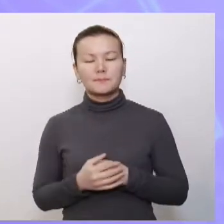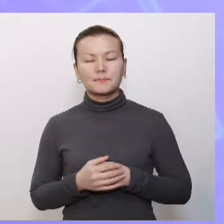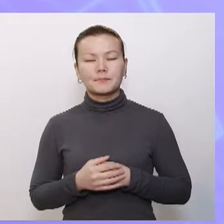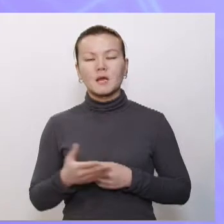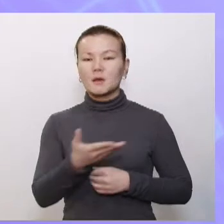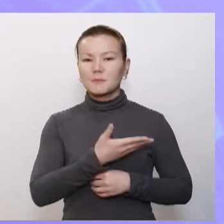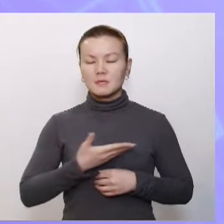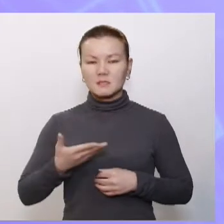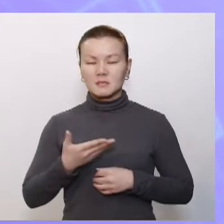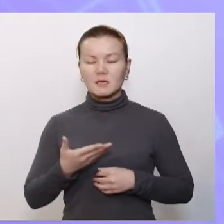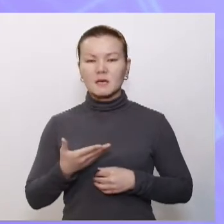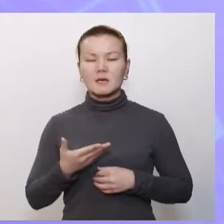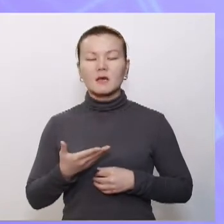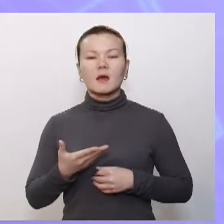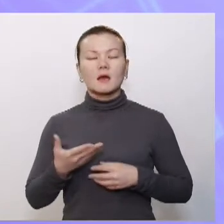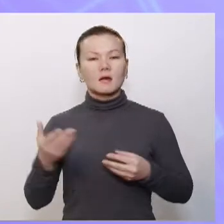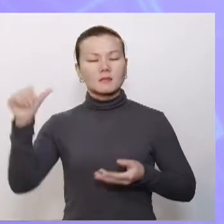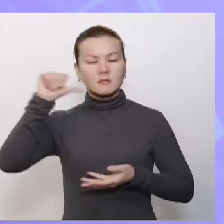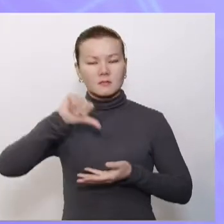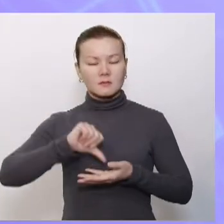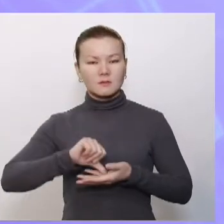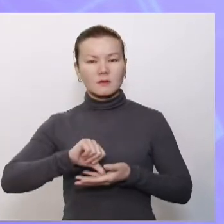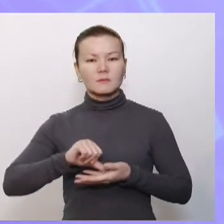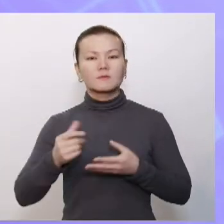Бизге жаз келди.